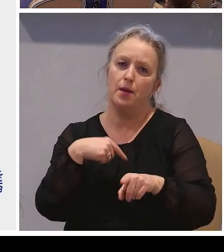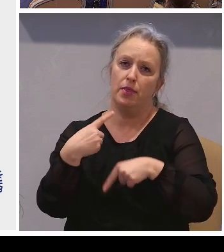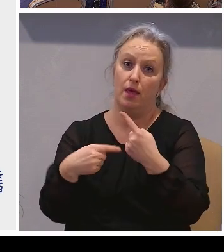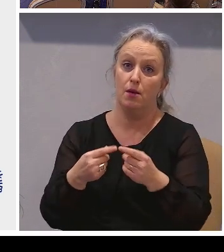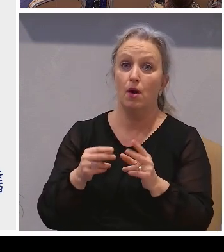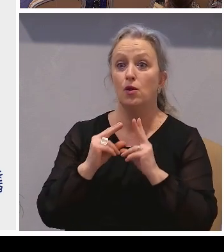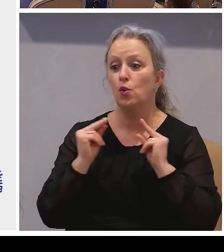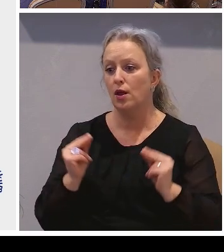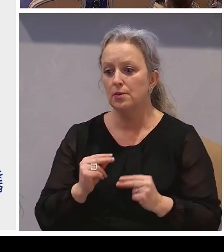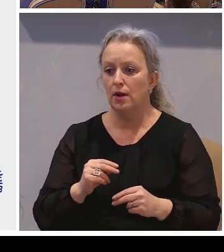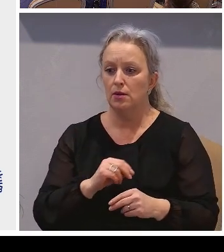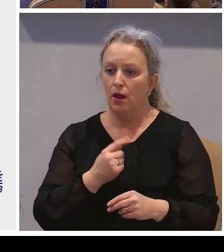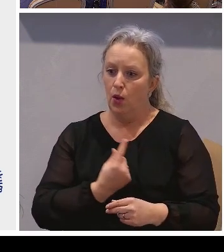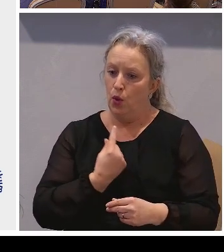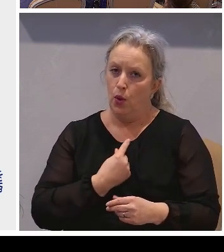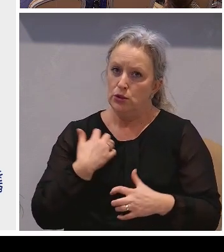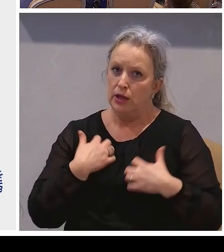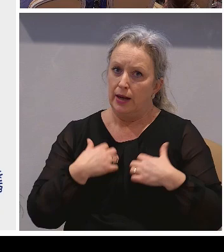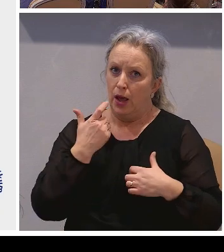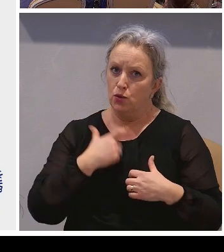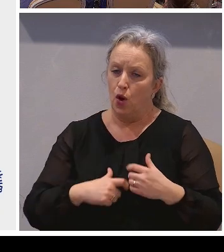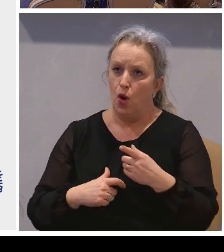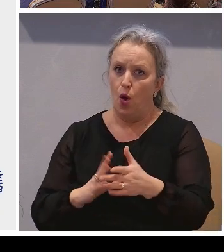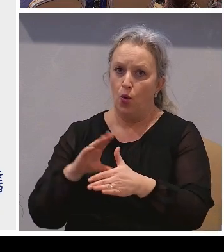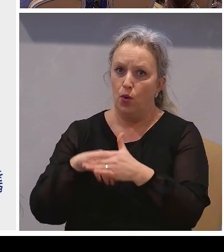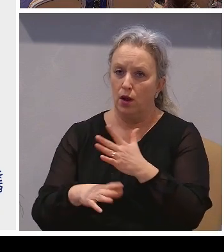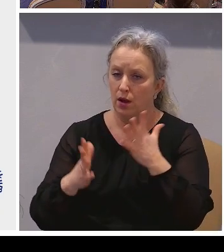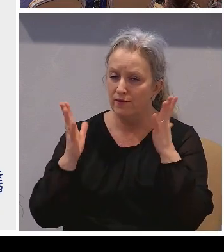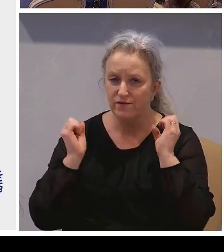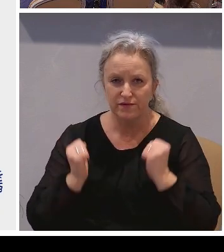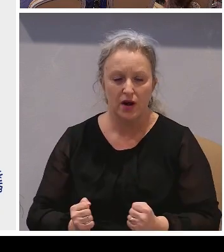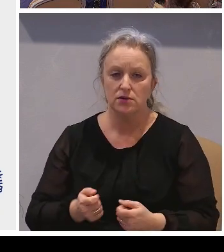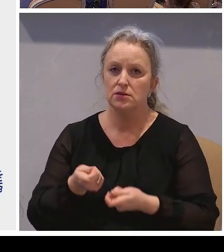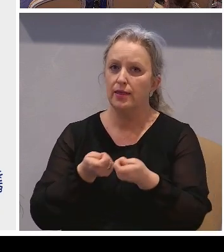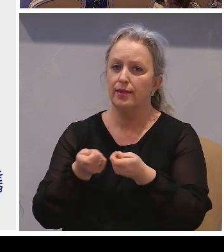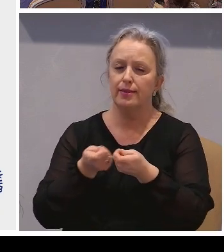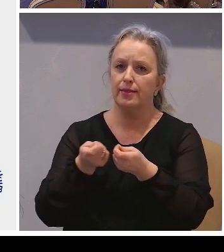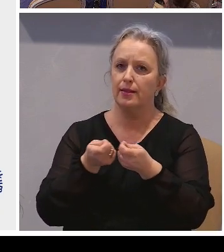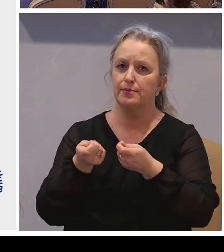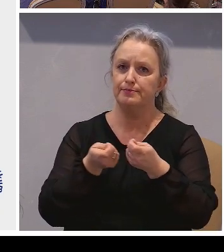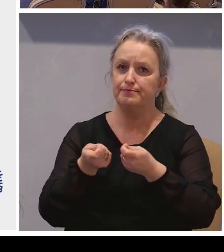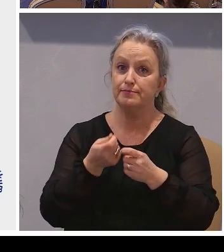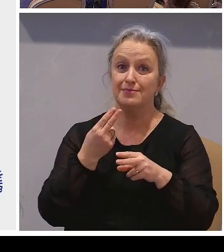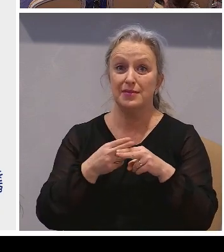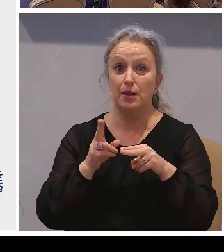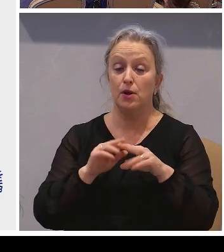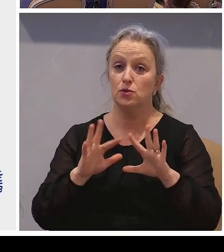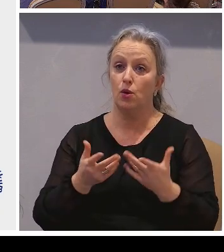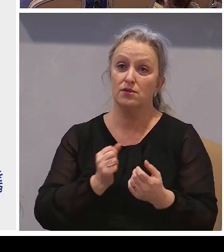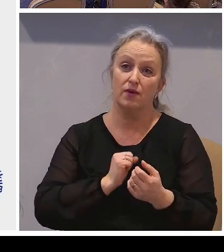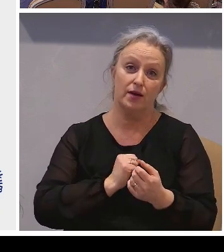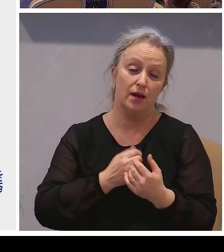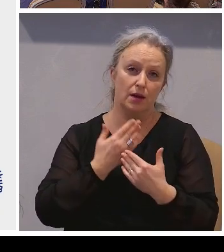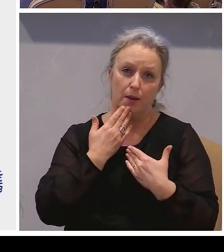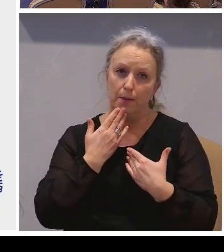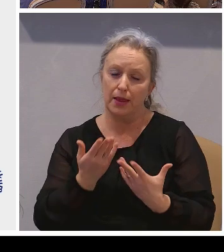üksi nagu And neuroloogina we're looking to improve seal olles on the seda aspect of väga raske teha. coordination. as of now. Selles tõttu As oleks a vaja neurologist, I mingisugune find